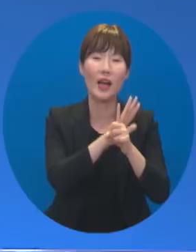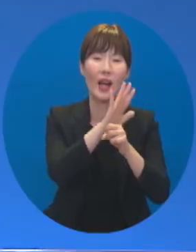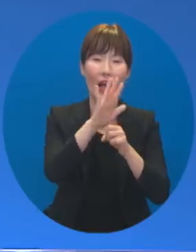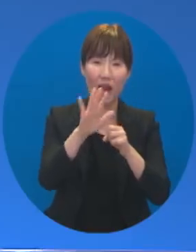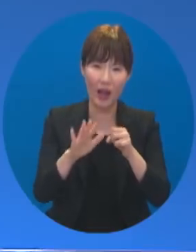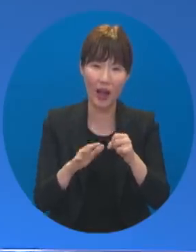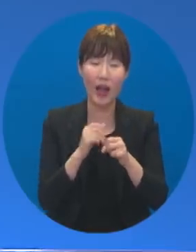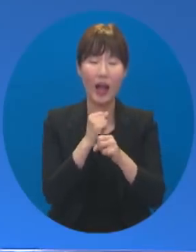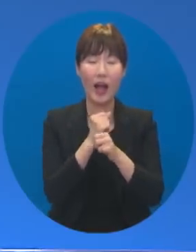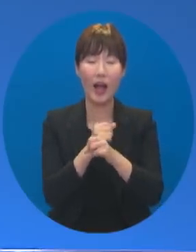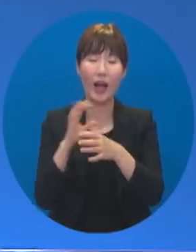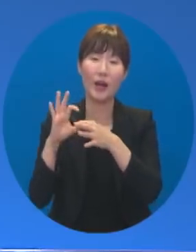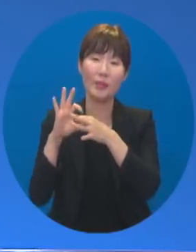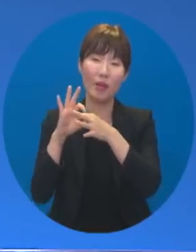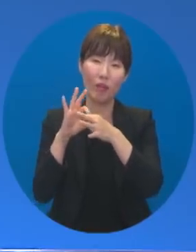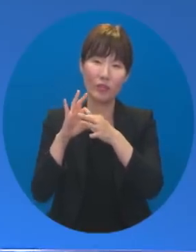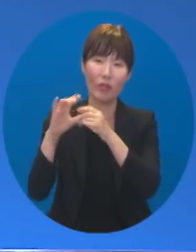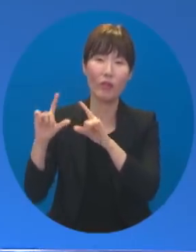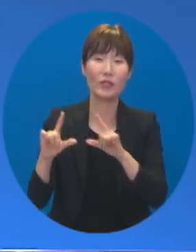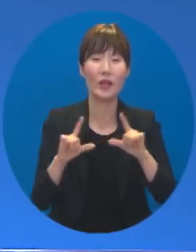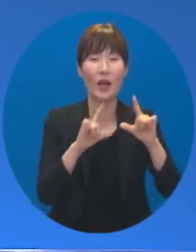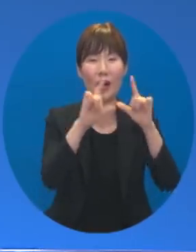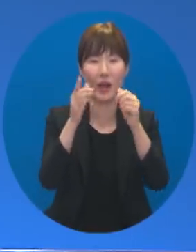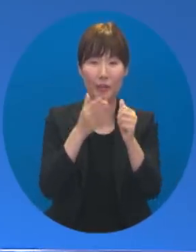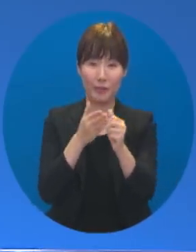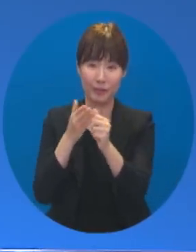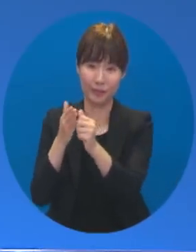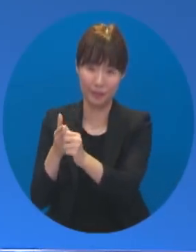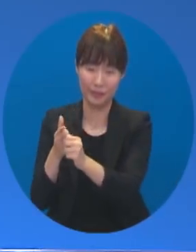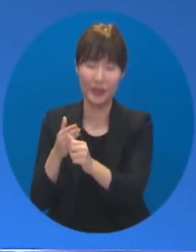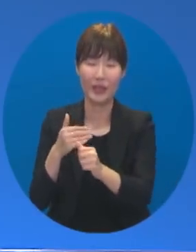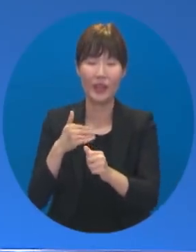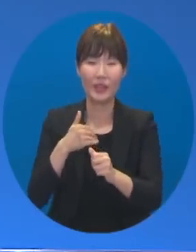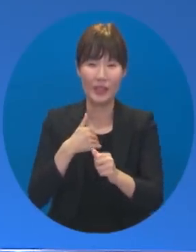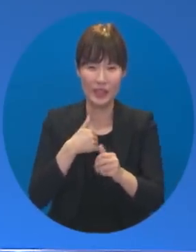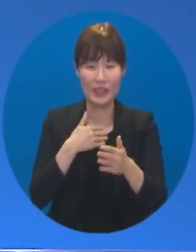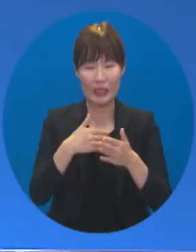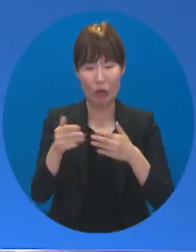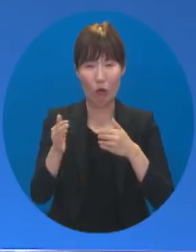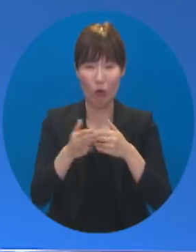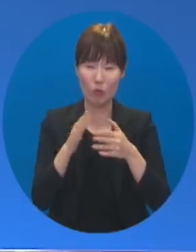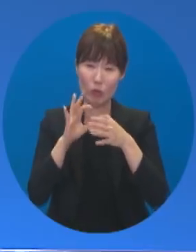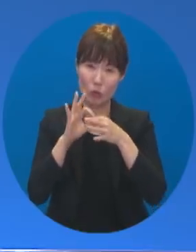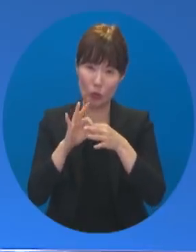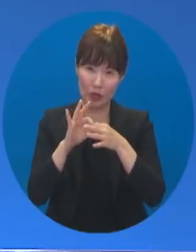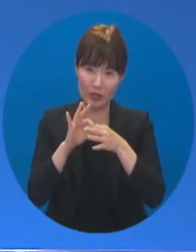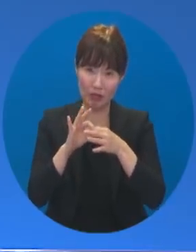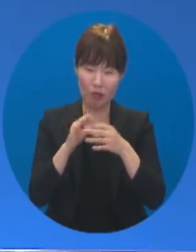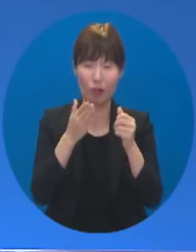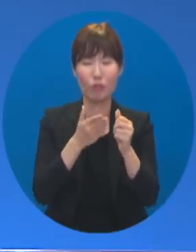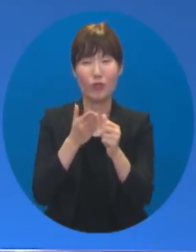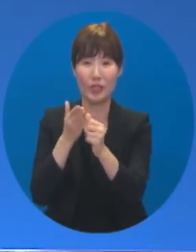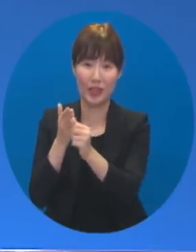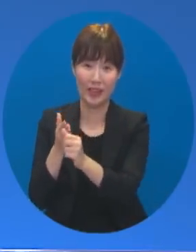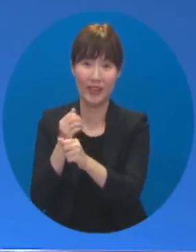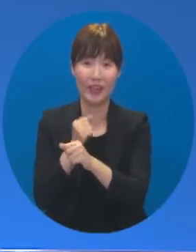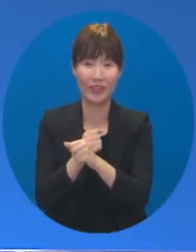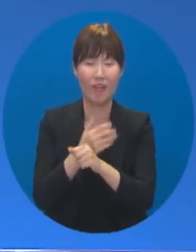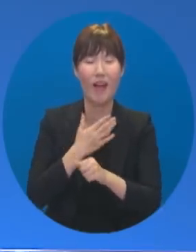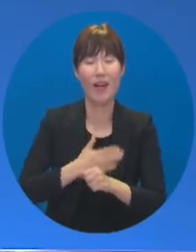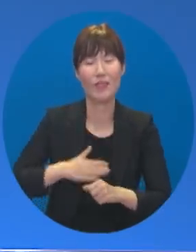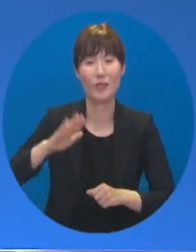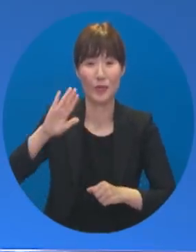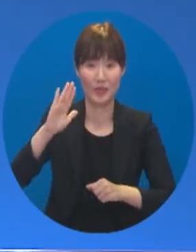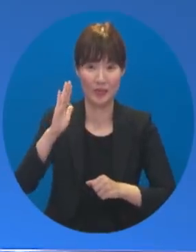사도가 우리를 향해서 자신의 인생을 경험하며 통틀어서 권면하고 있다는 것을 알게